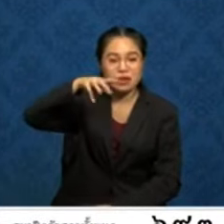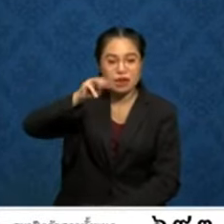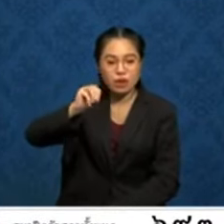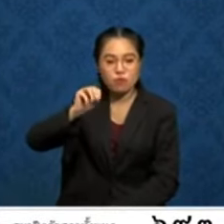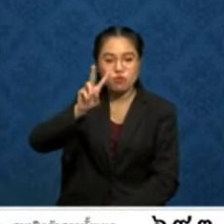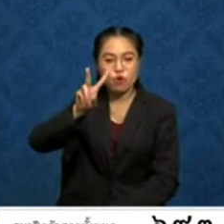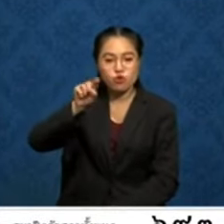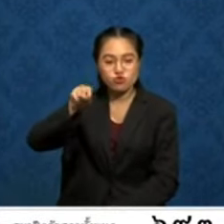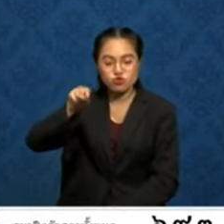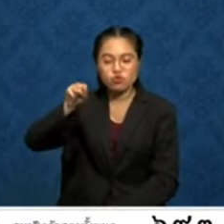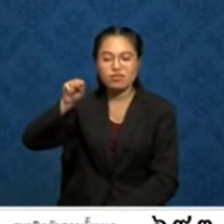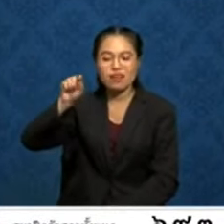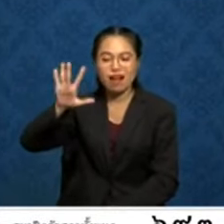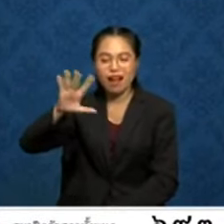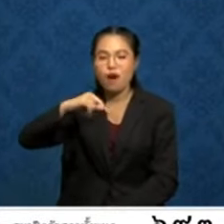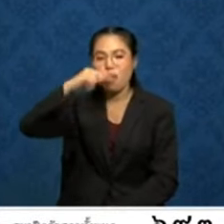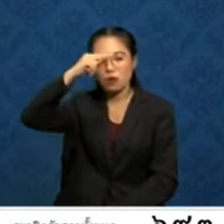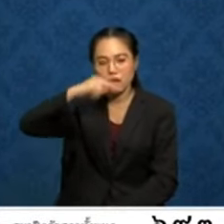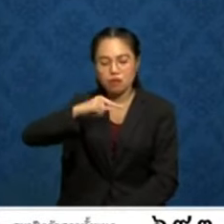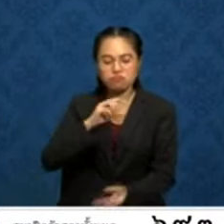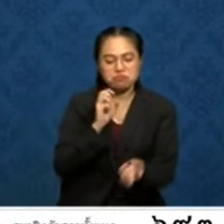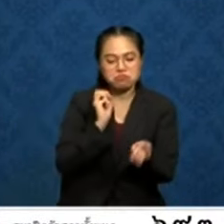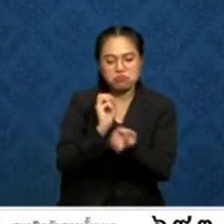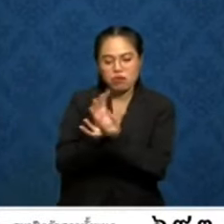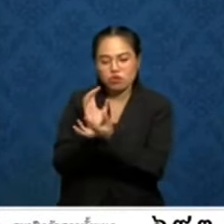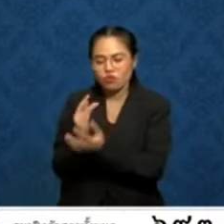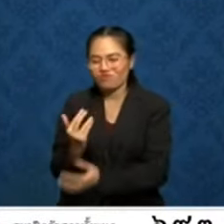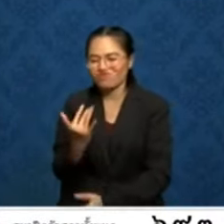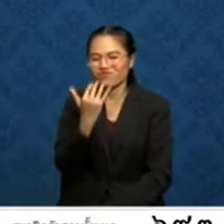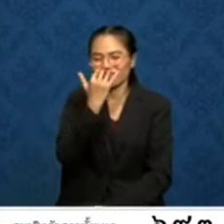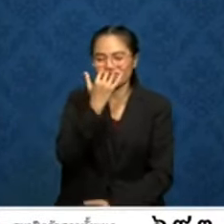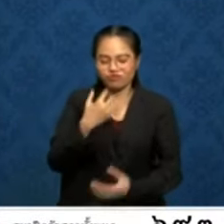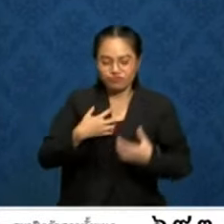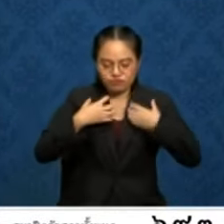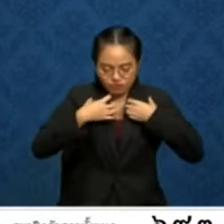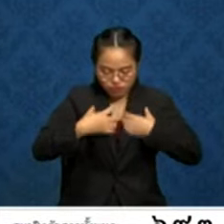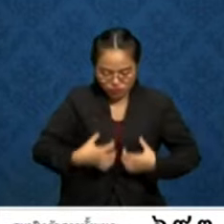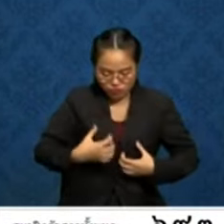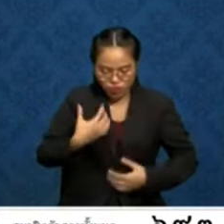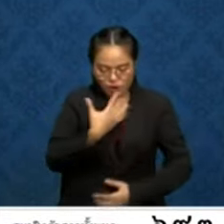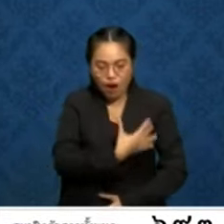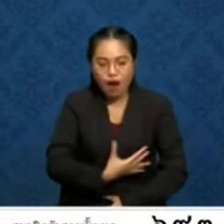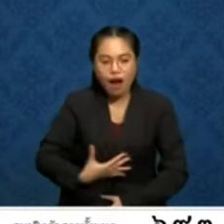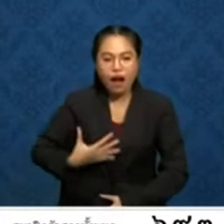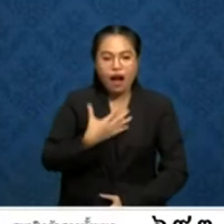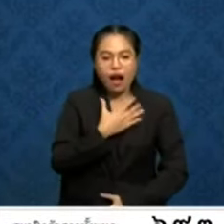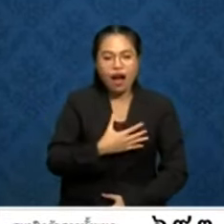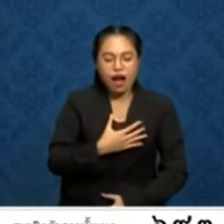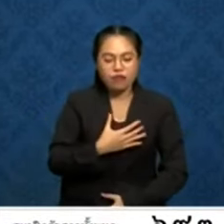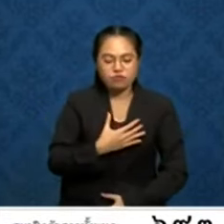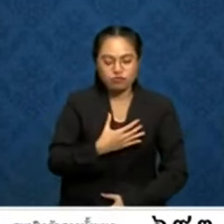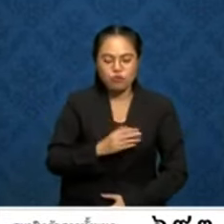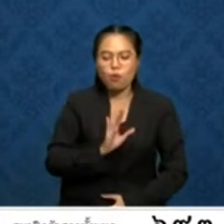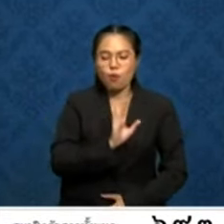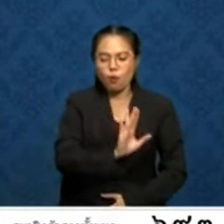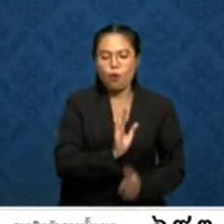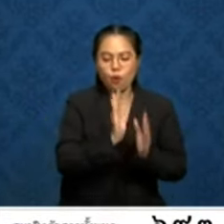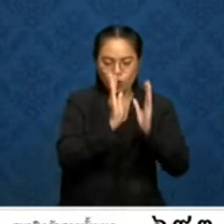ย่ำแย่ต่อเนื่องส่งผลกระทบต่อสุขภาพของพี่น้องคนไทยอย่างหลีกเลี่ยงไม่